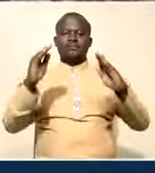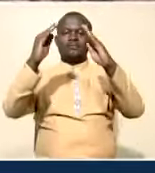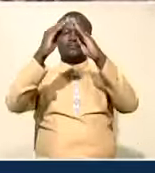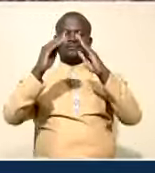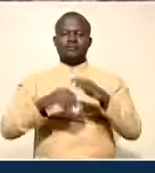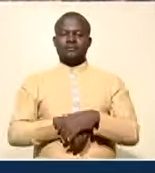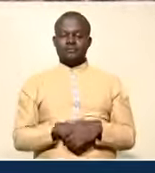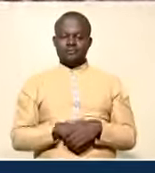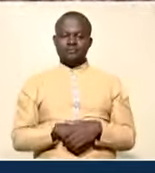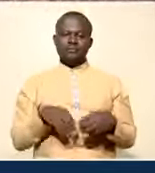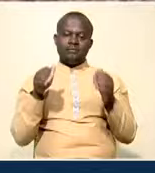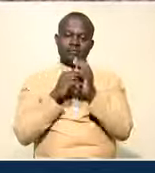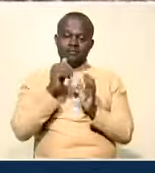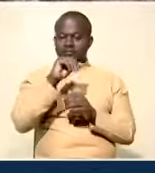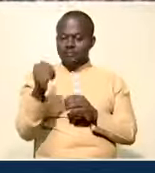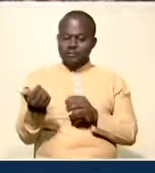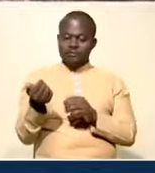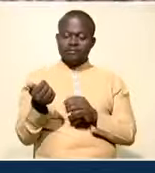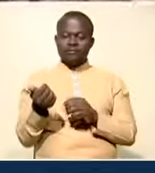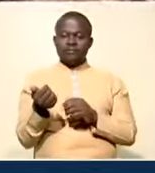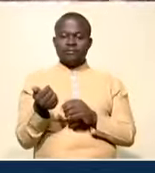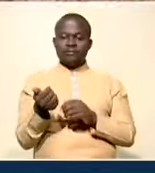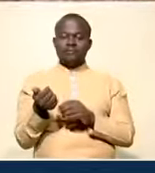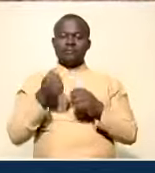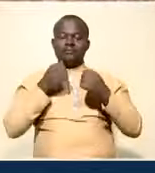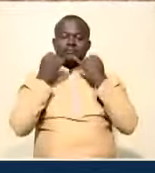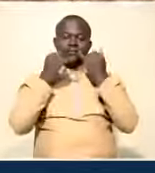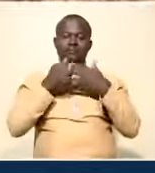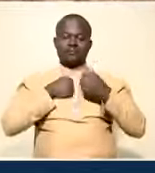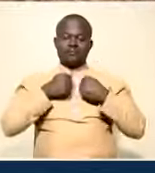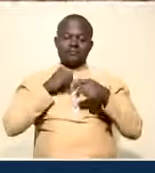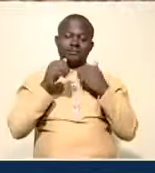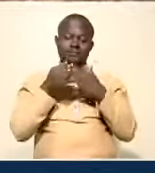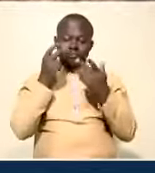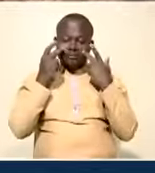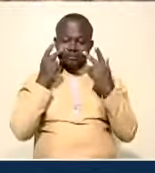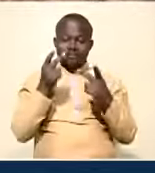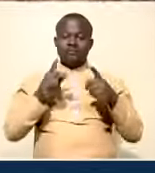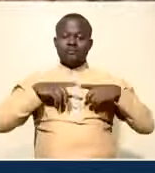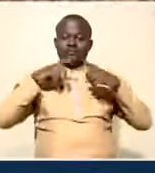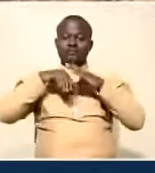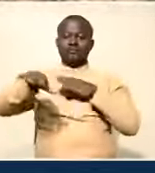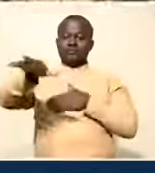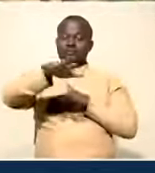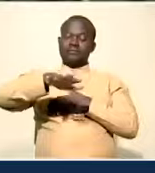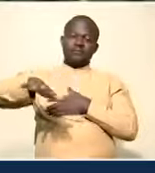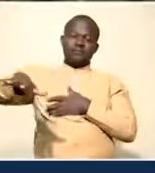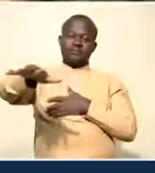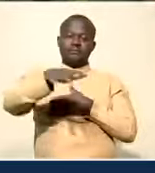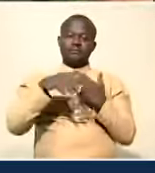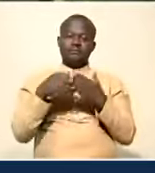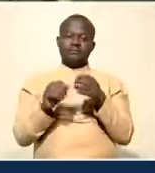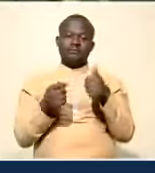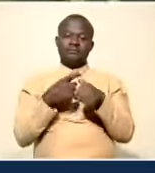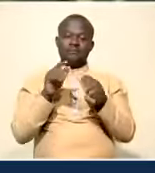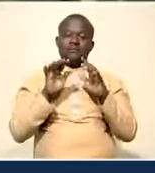basalt ikindi nakongera na batura Rwanda nabo babibonye yego nabahatuye muri abahatuye